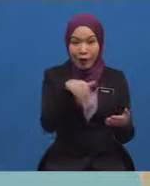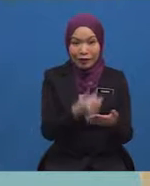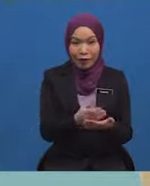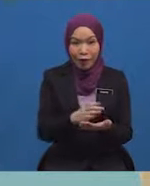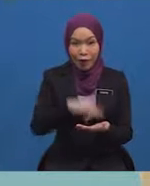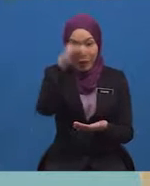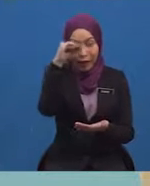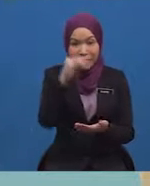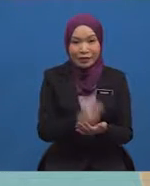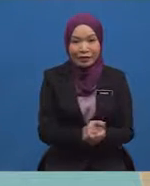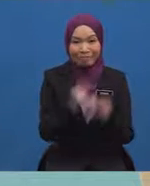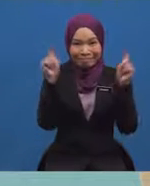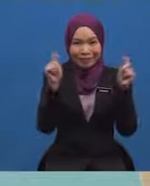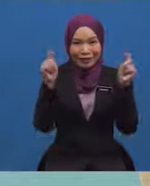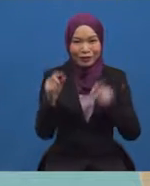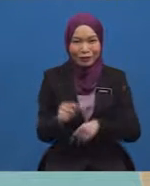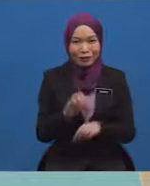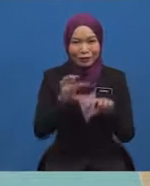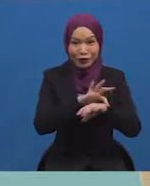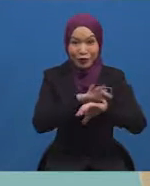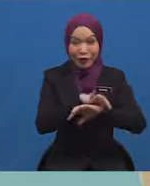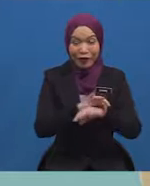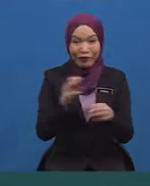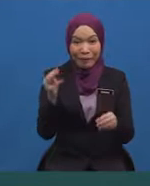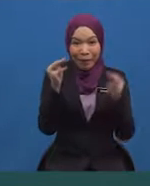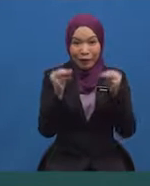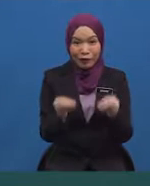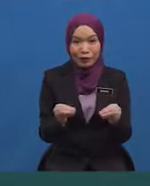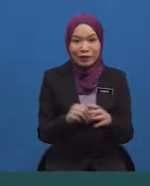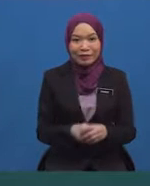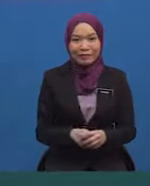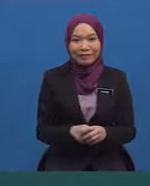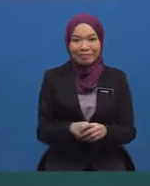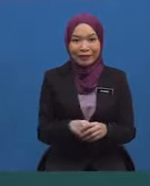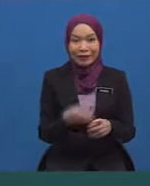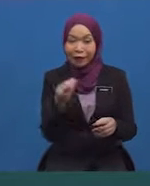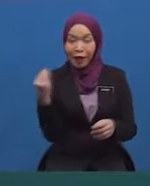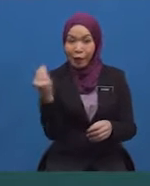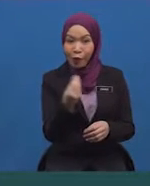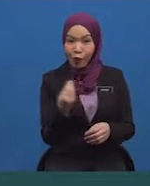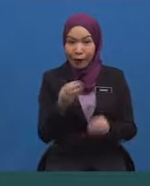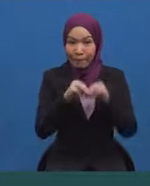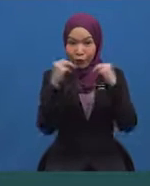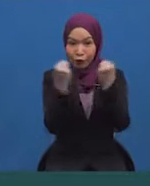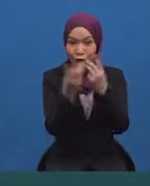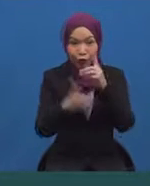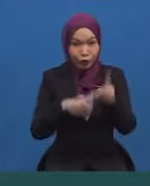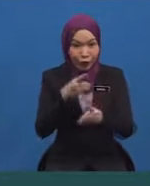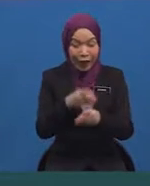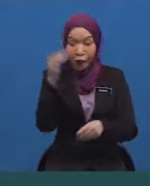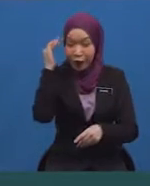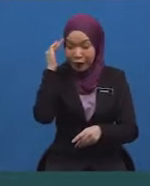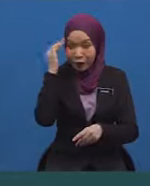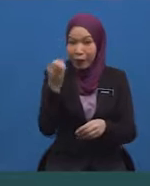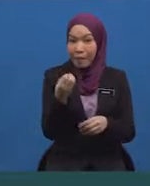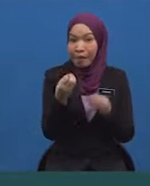manusia iaitu taburan penduduk dunia. Tahukah anda berapakah jumlah penduduk dunia